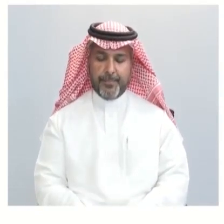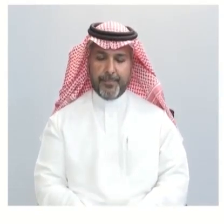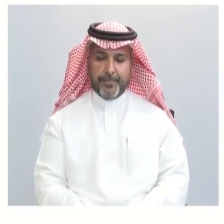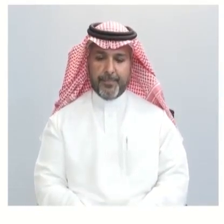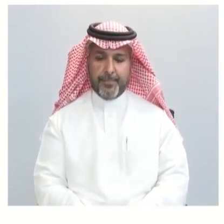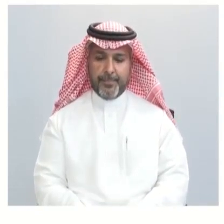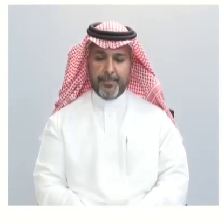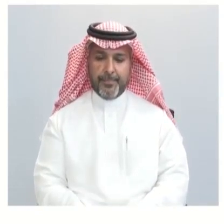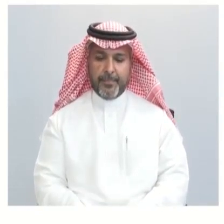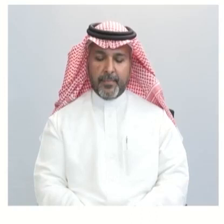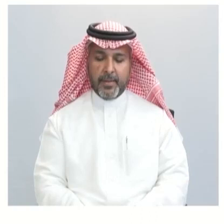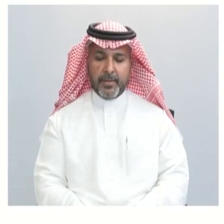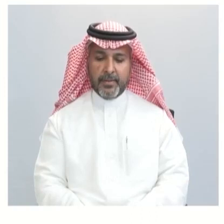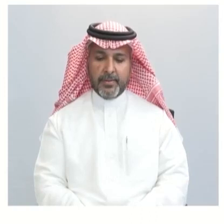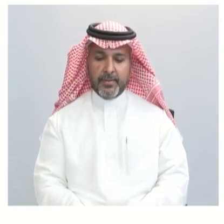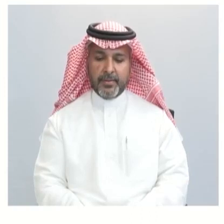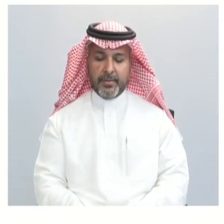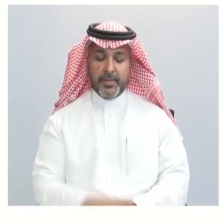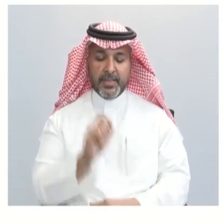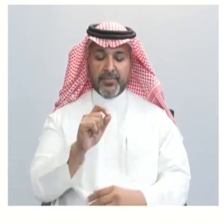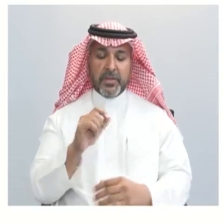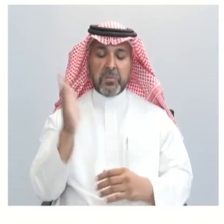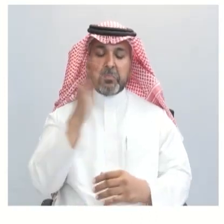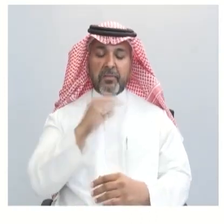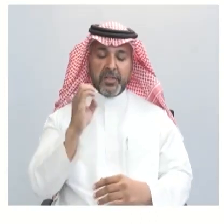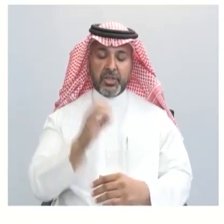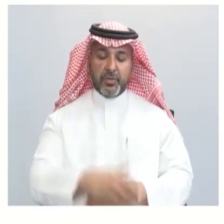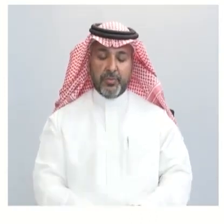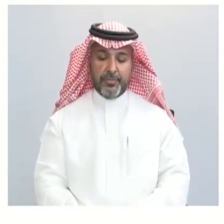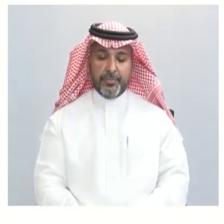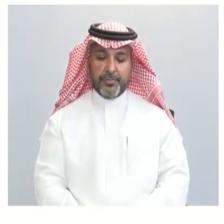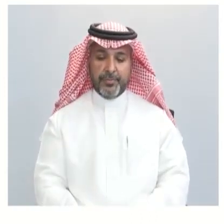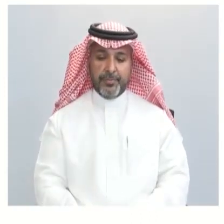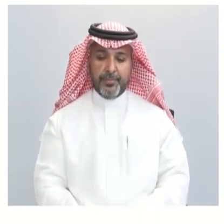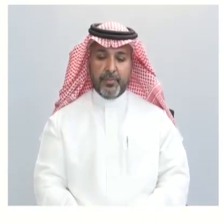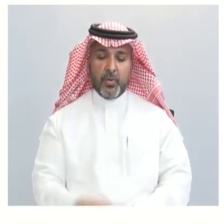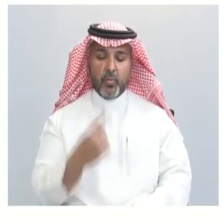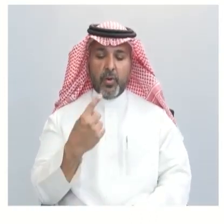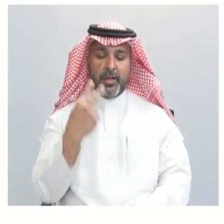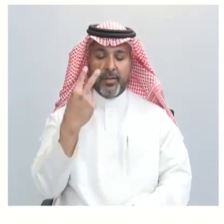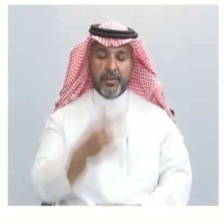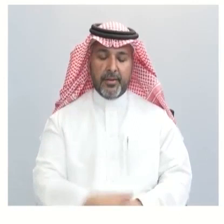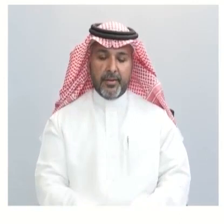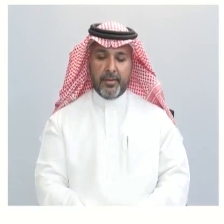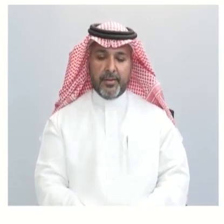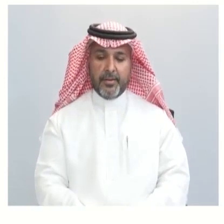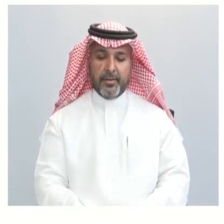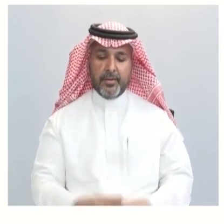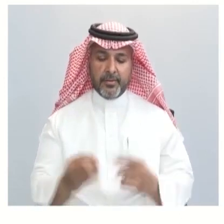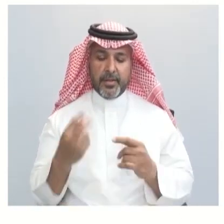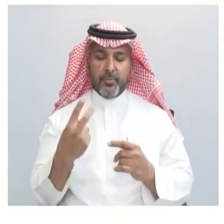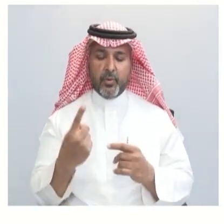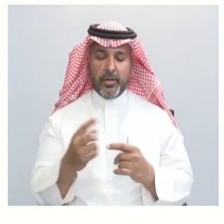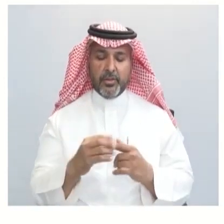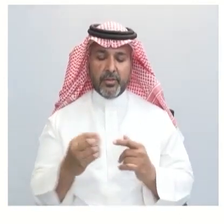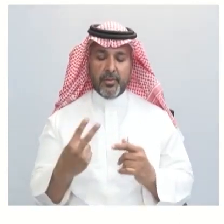لو حطينا هنا الصفر راح يطلع لي قيمه غير معرفه راح اخذ مثلا الواحد ا وهنا راح اخذ مثلا سالب واح وسالب